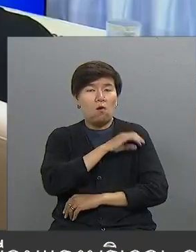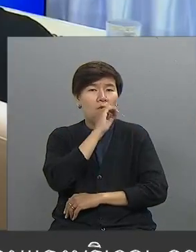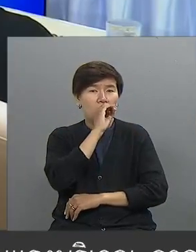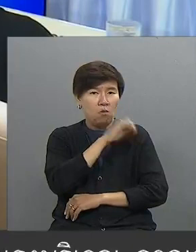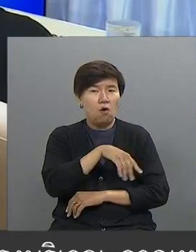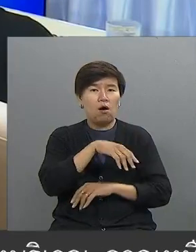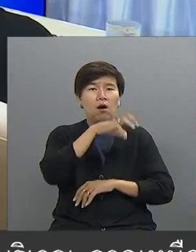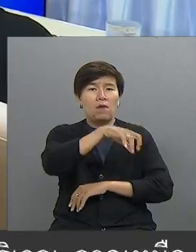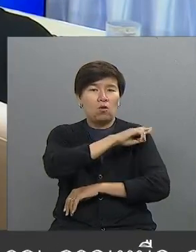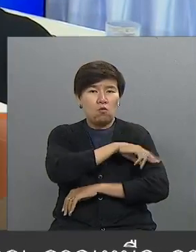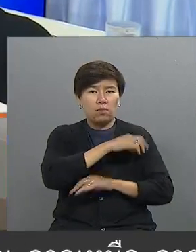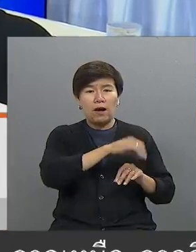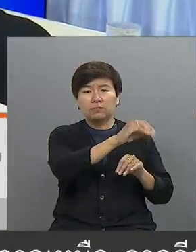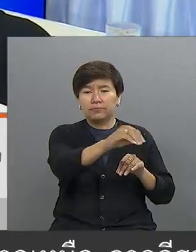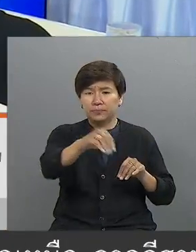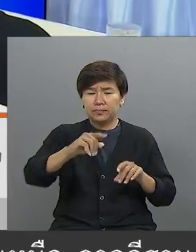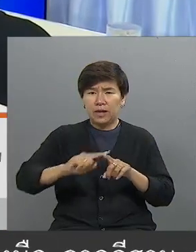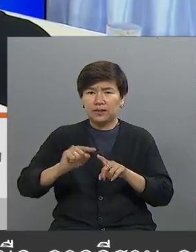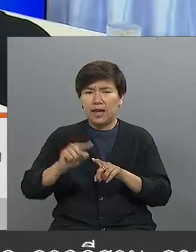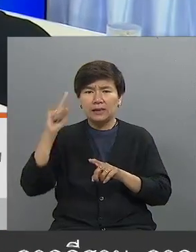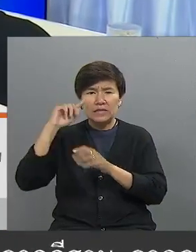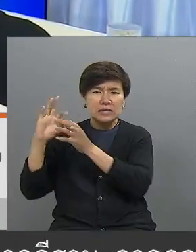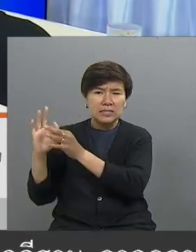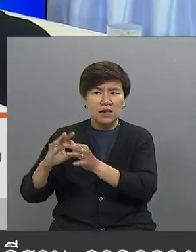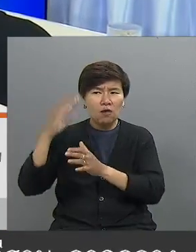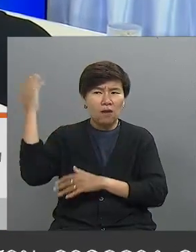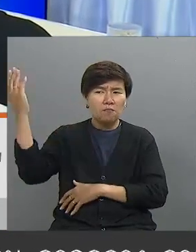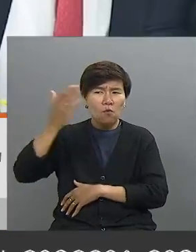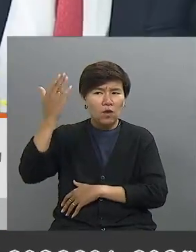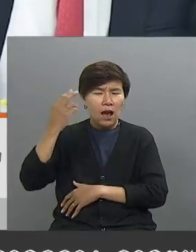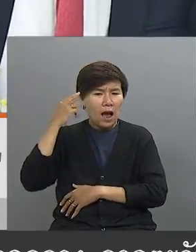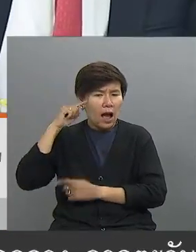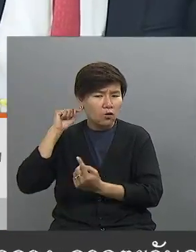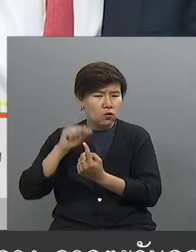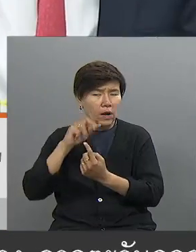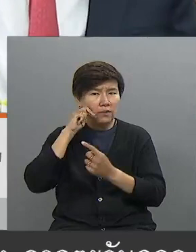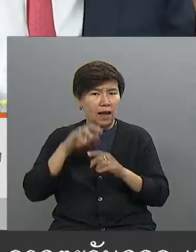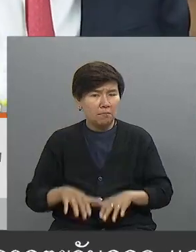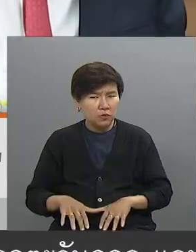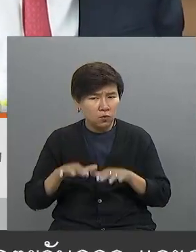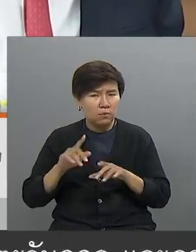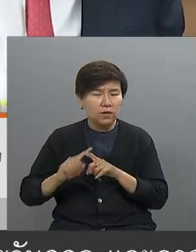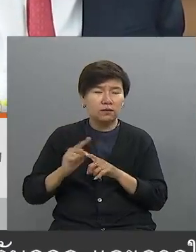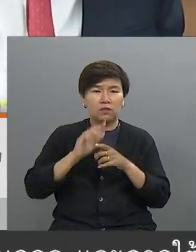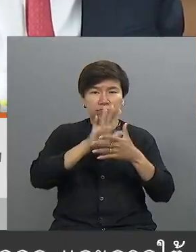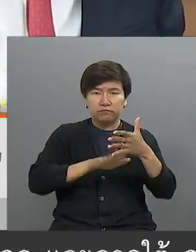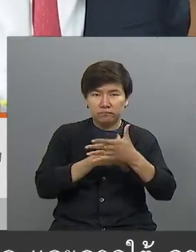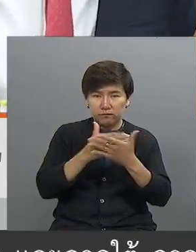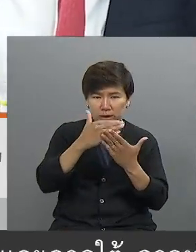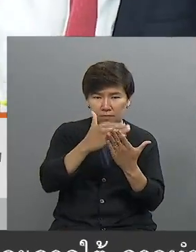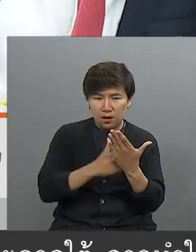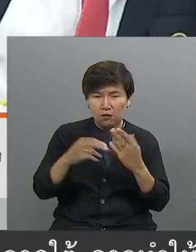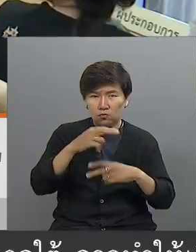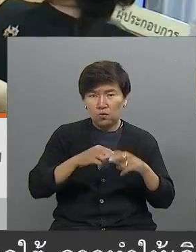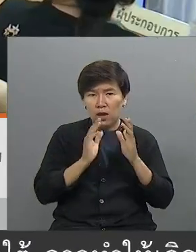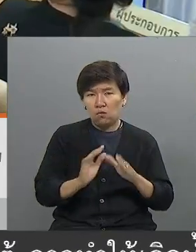เกิดน้ำท่วมและน้ำป่าไหลหลากประเมินความเสี่ยงสำรวจและวางแผนดูแลผู้ป่วยติดบ้านติดเตียงหญิงตั้ง